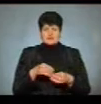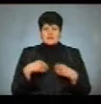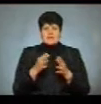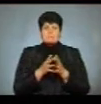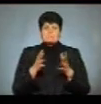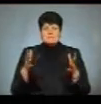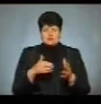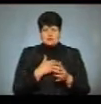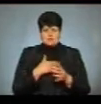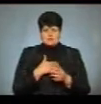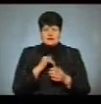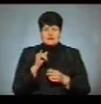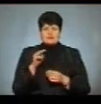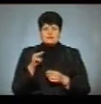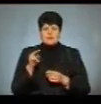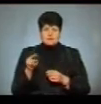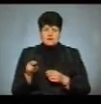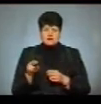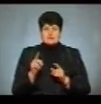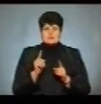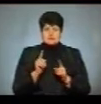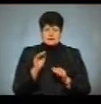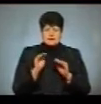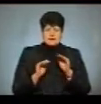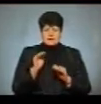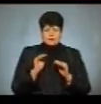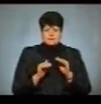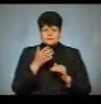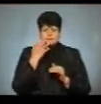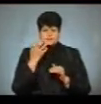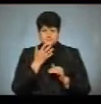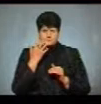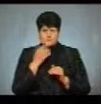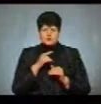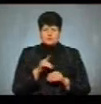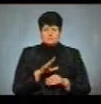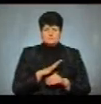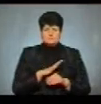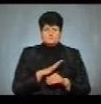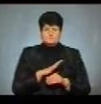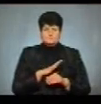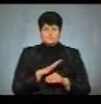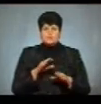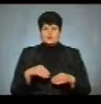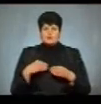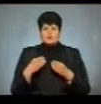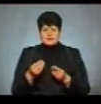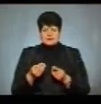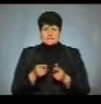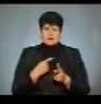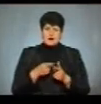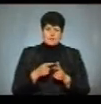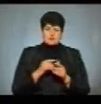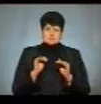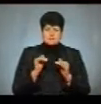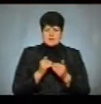більшої температури. ІТП виключно регулює теплоносій, щоб він був, ну, той, що подається, або зменшує,